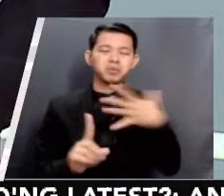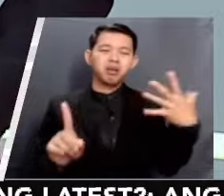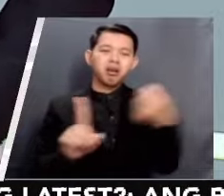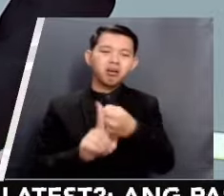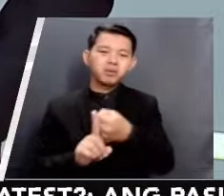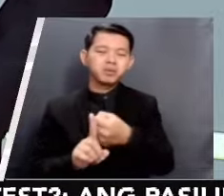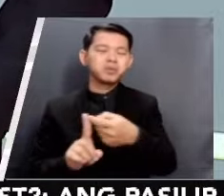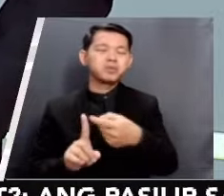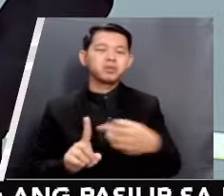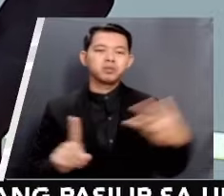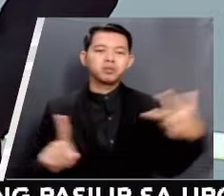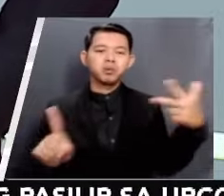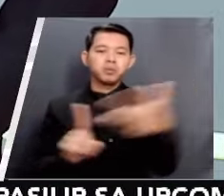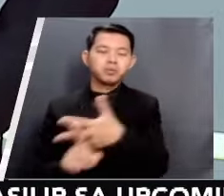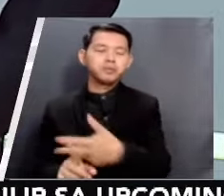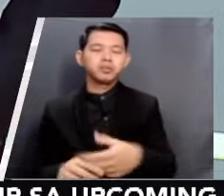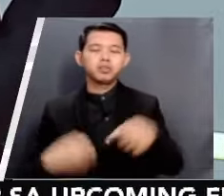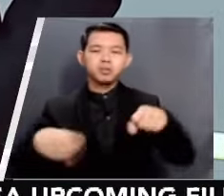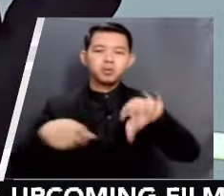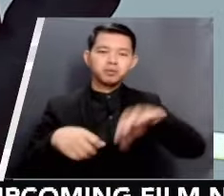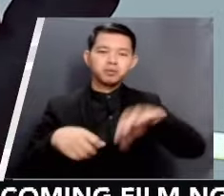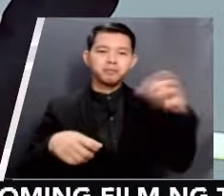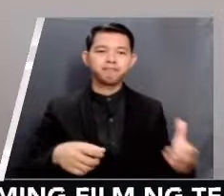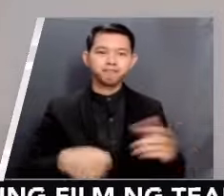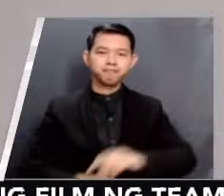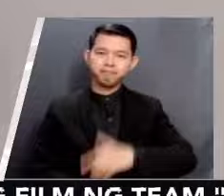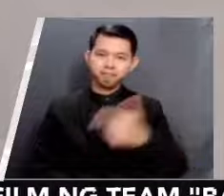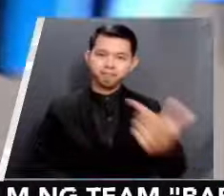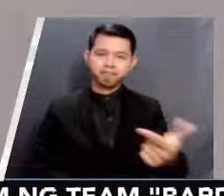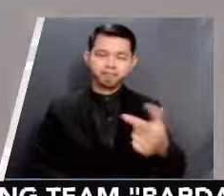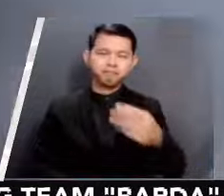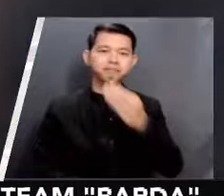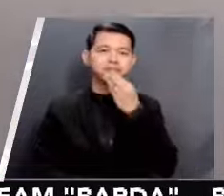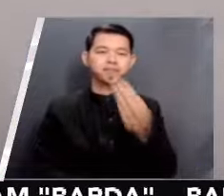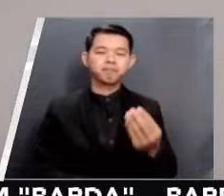ng GMA Regional TV, Balitang Bicolandia.